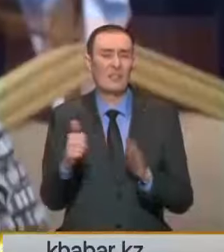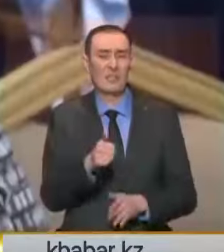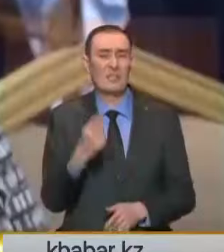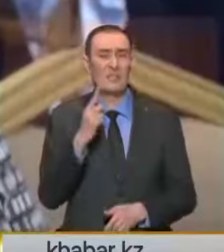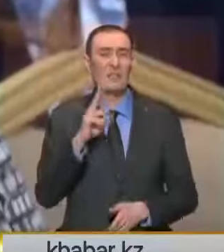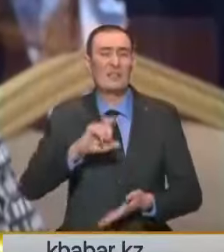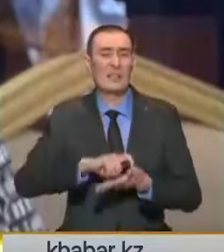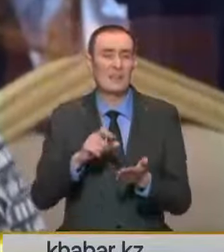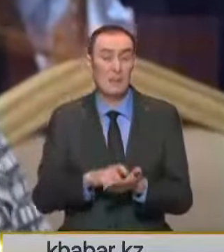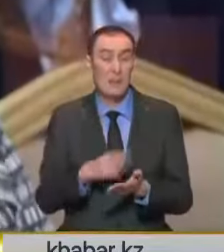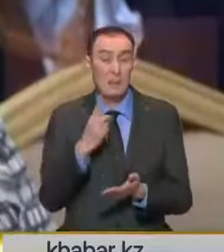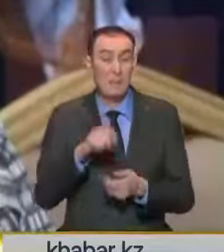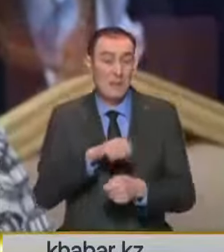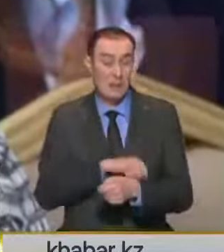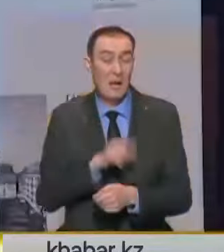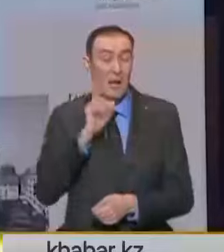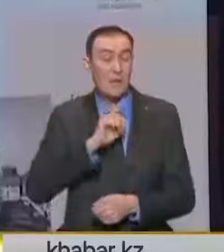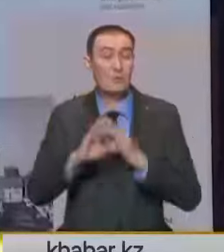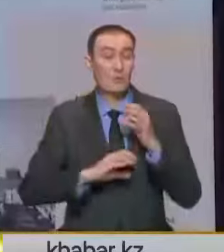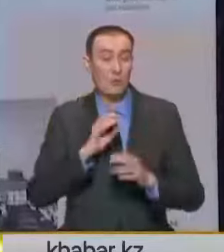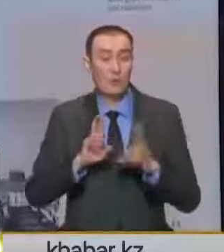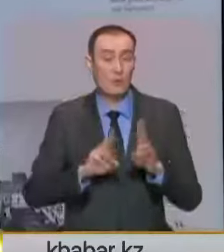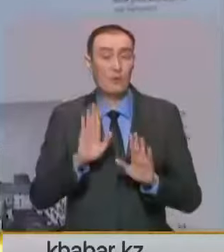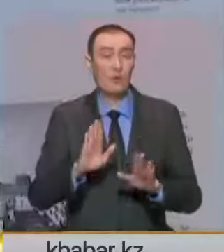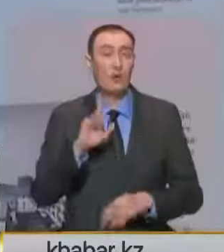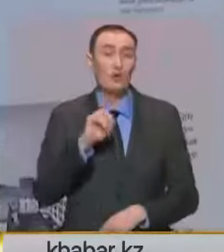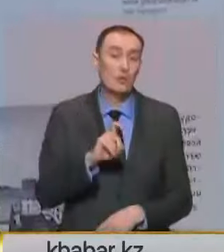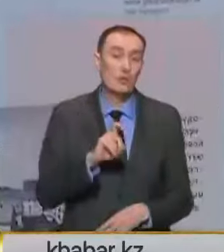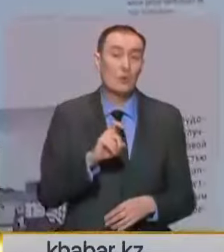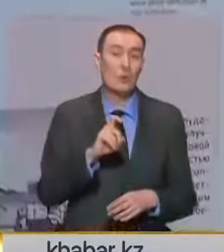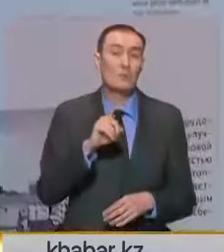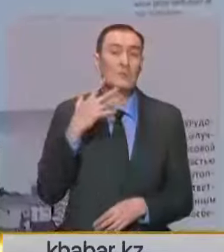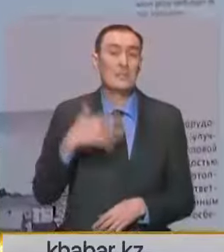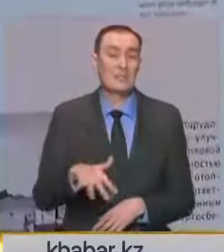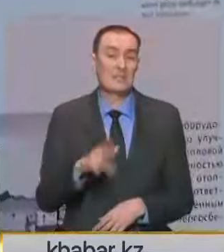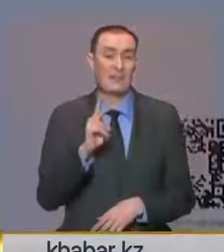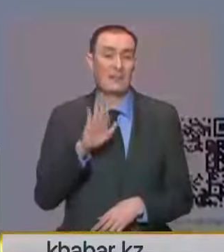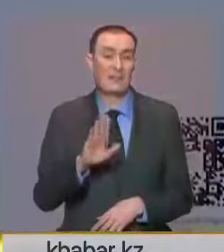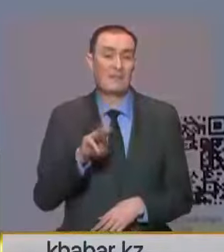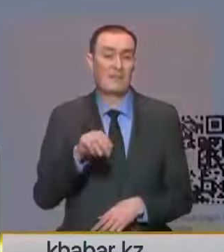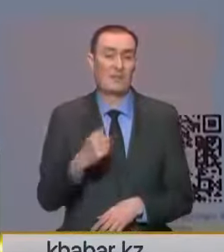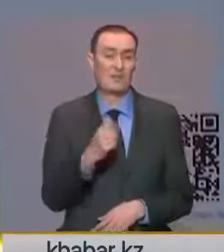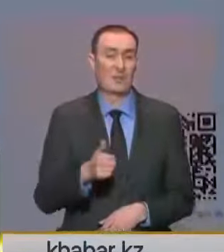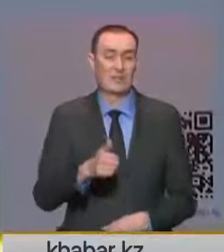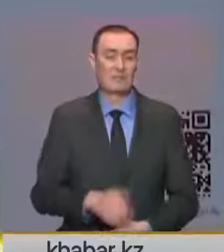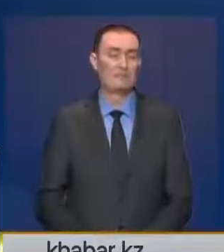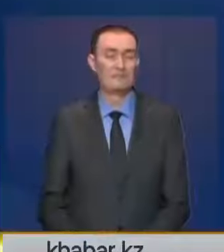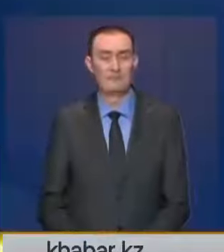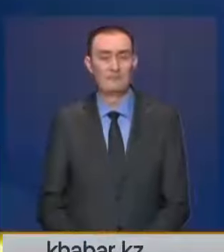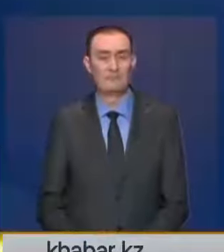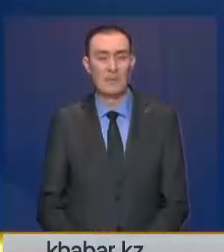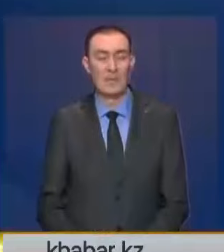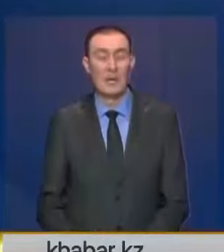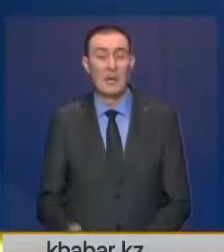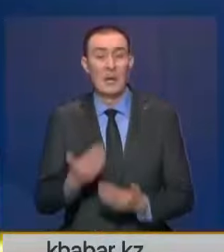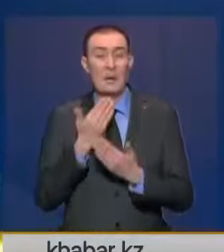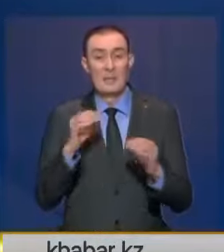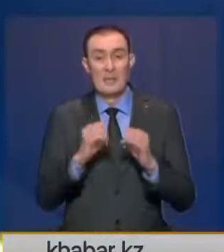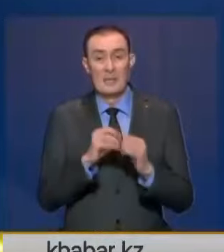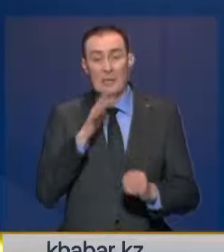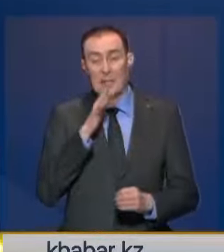на 1 квадратный метр, хотя международная норма составляет до 150 киловатт-часов. Последние 10 лет